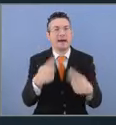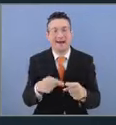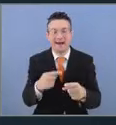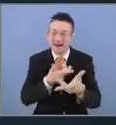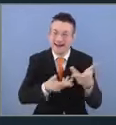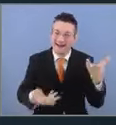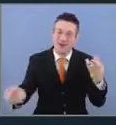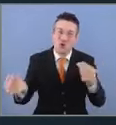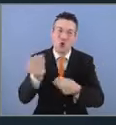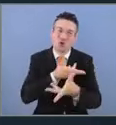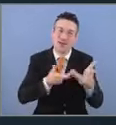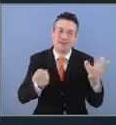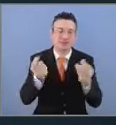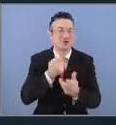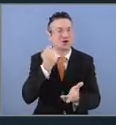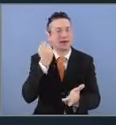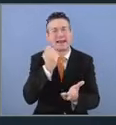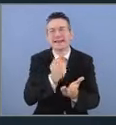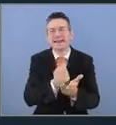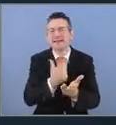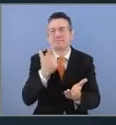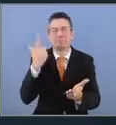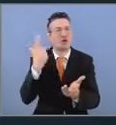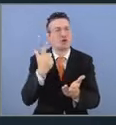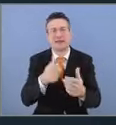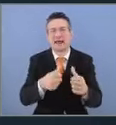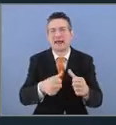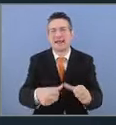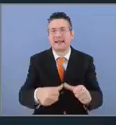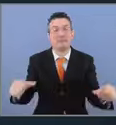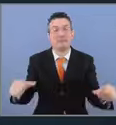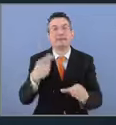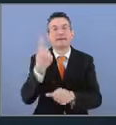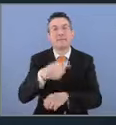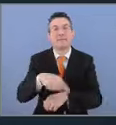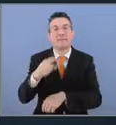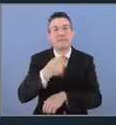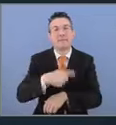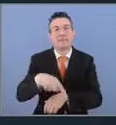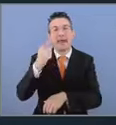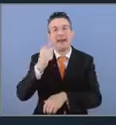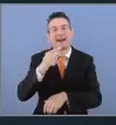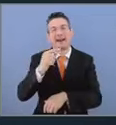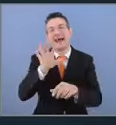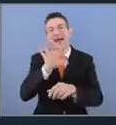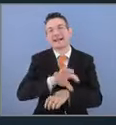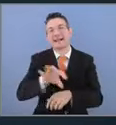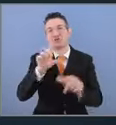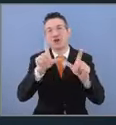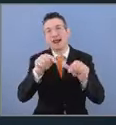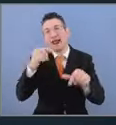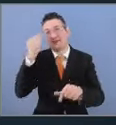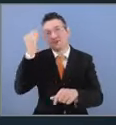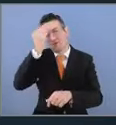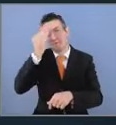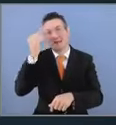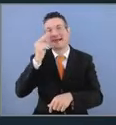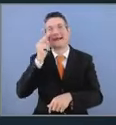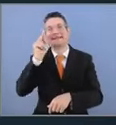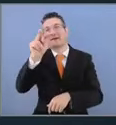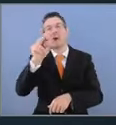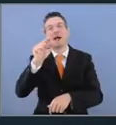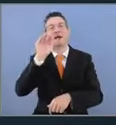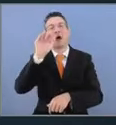diventa fondamentale per una vision di una Regione Lazio che oggi si propone di essere una